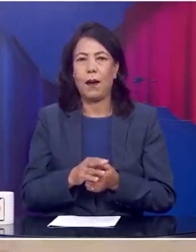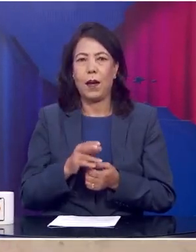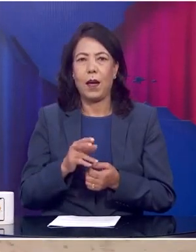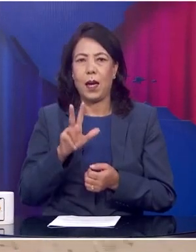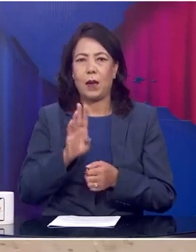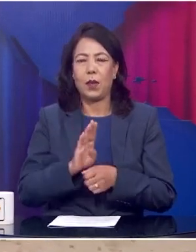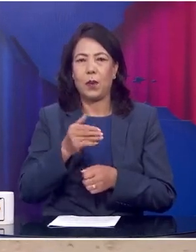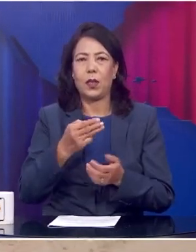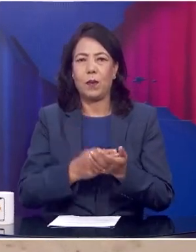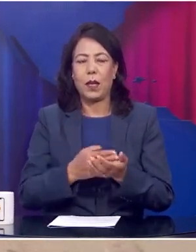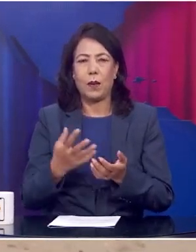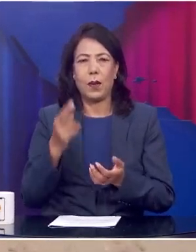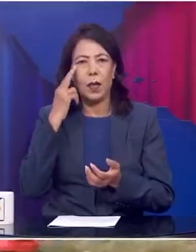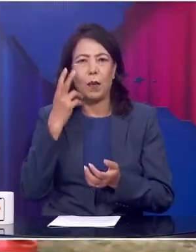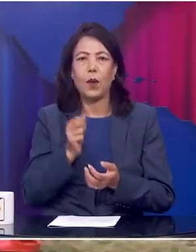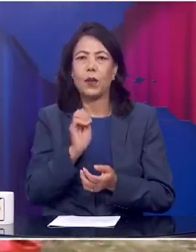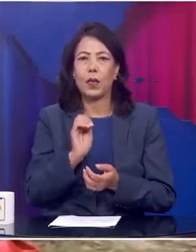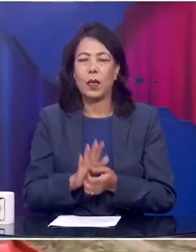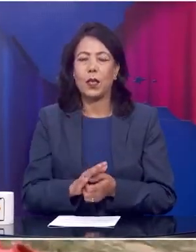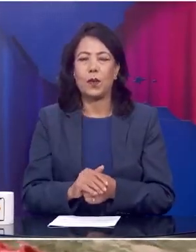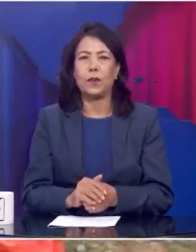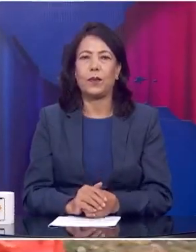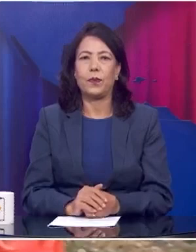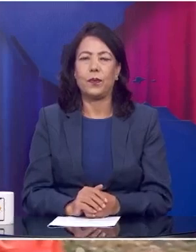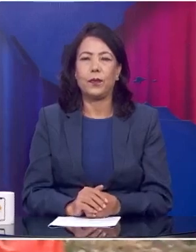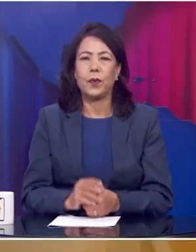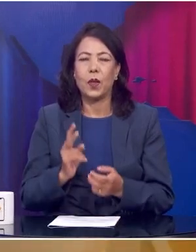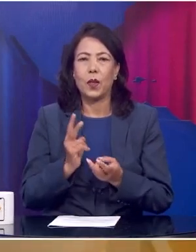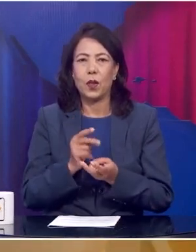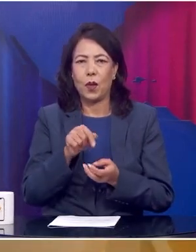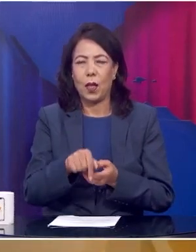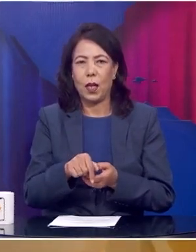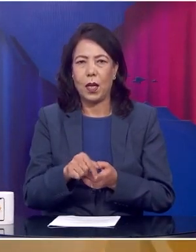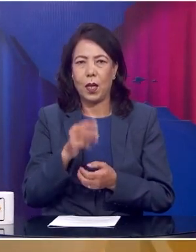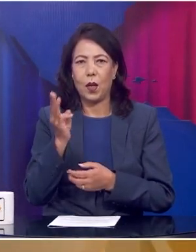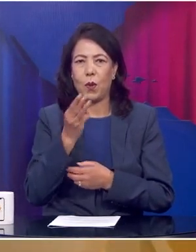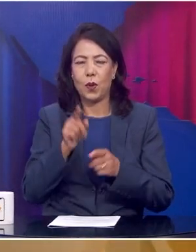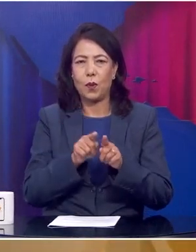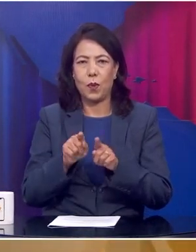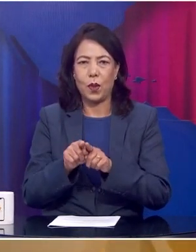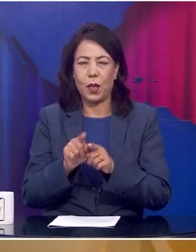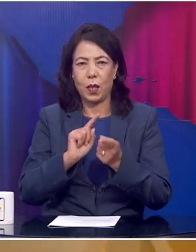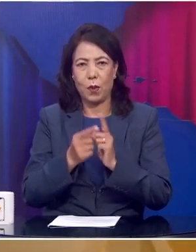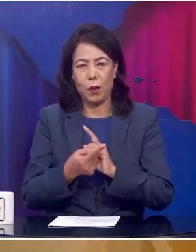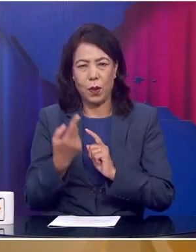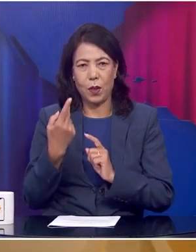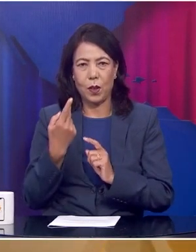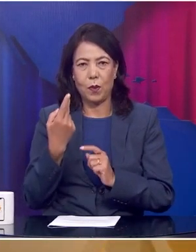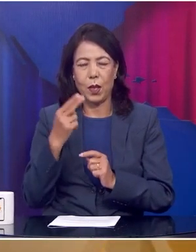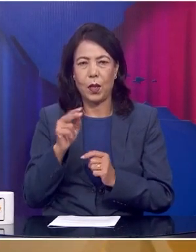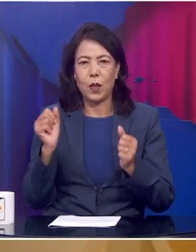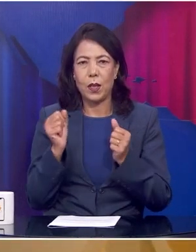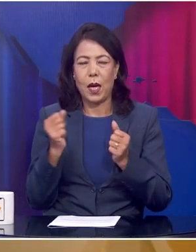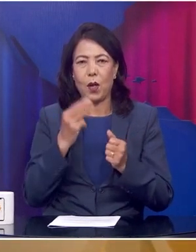अहिले 8 बजेपछि मात्रै हामीलाई प्राप्त हुनेछ। प्रियालक्ष्मीजी, जस्तो अब मौसम पनि केही परिवर्तन भइरहेको छ,